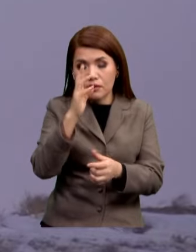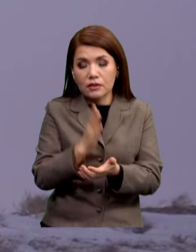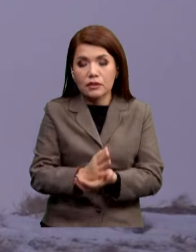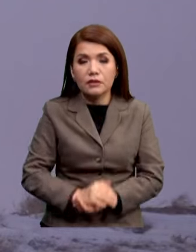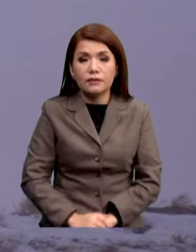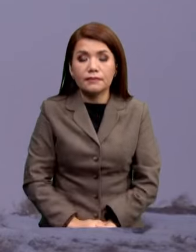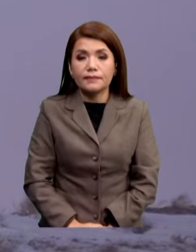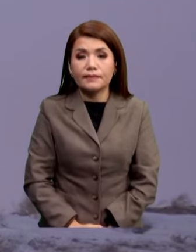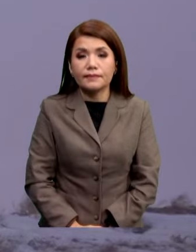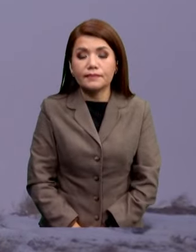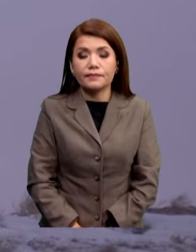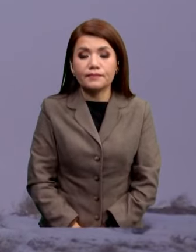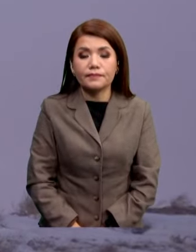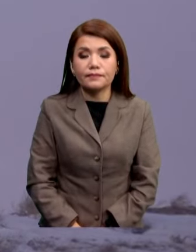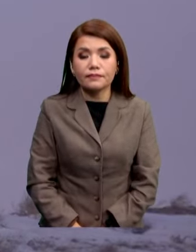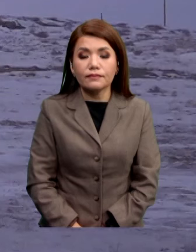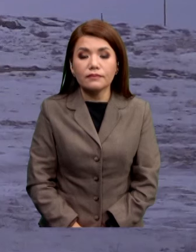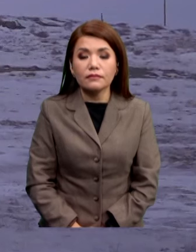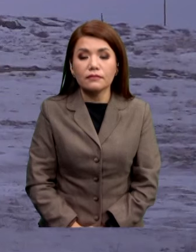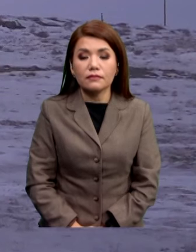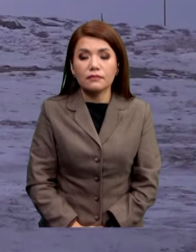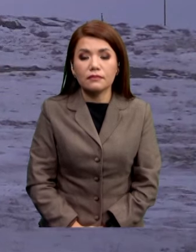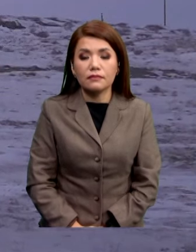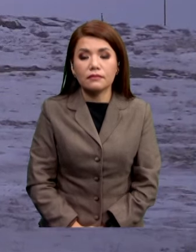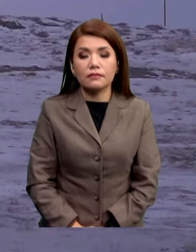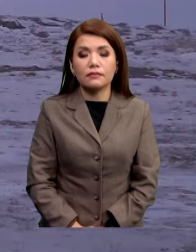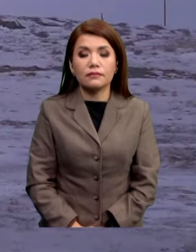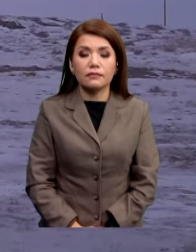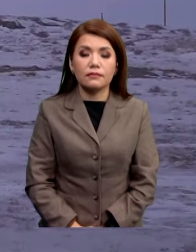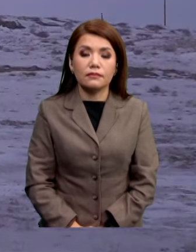Евгения Мягченко, Кайрат Алпусбаев, Атамикен Бизнес, Павлодарская область.